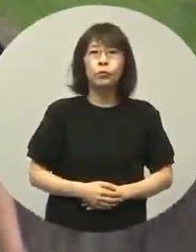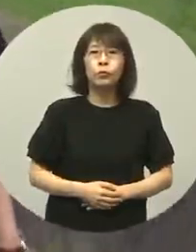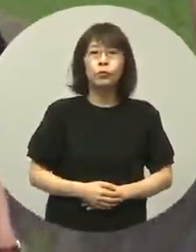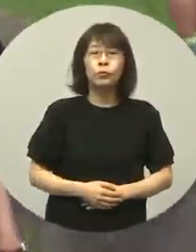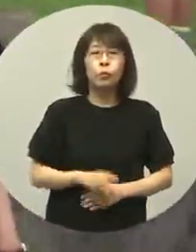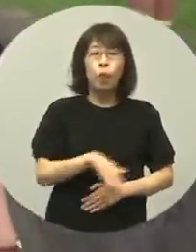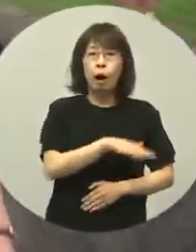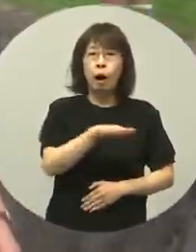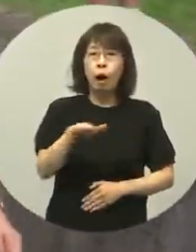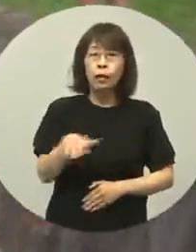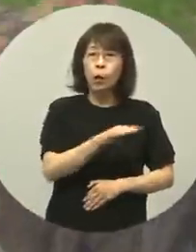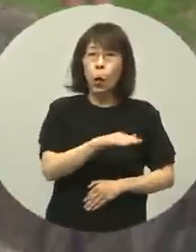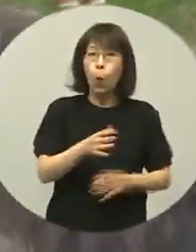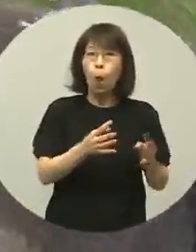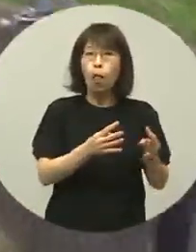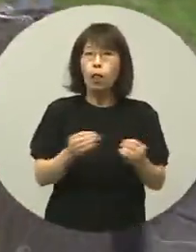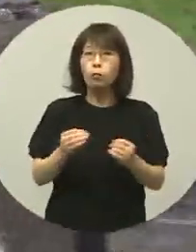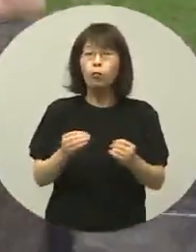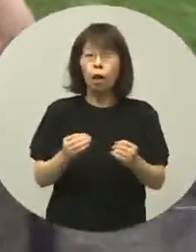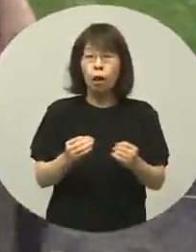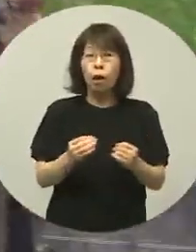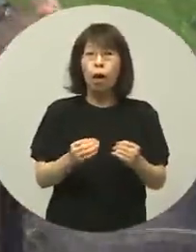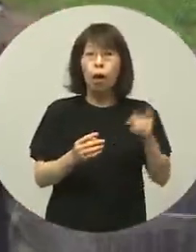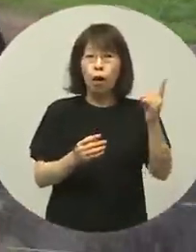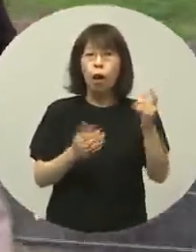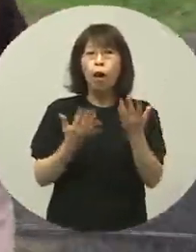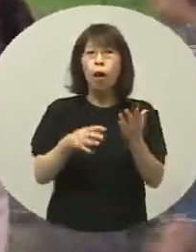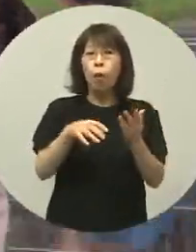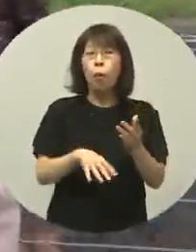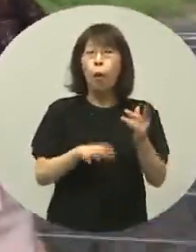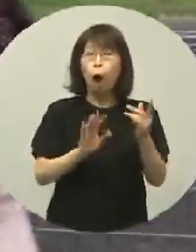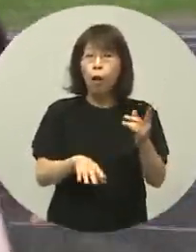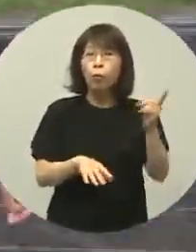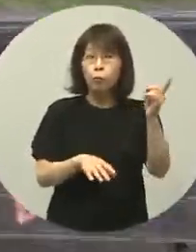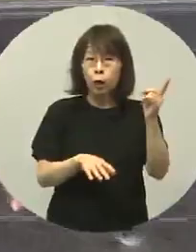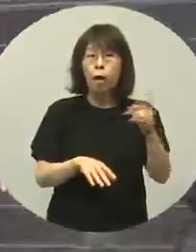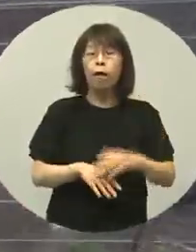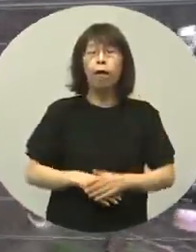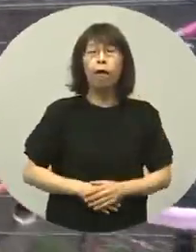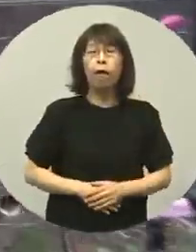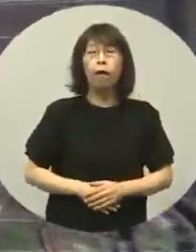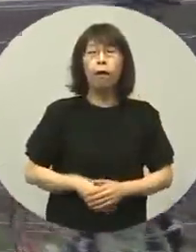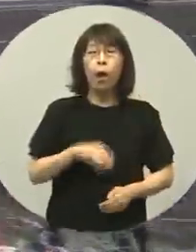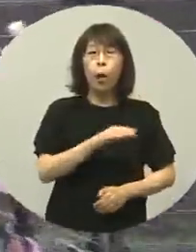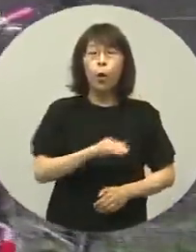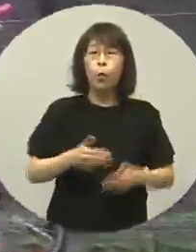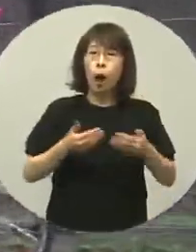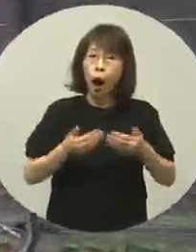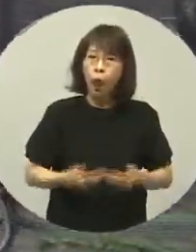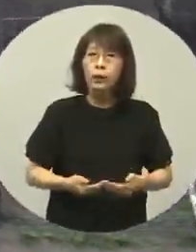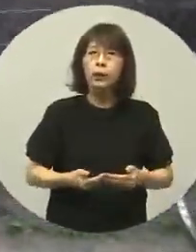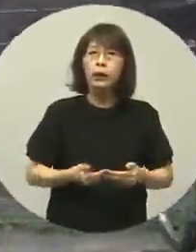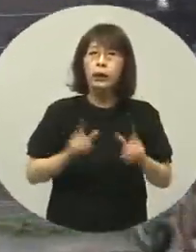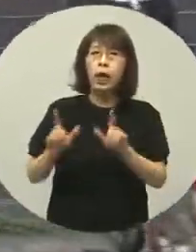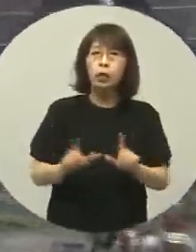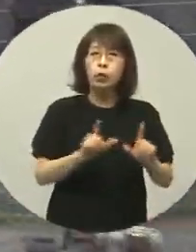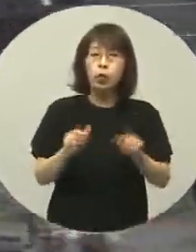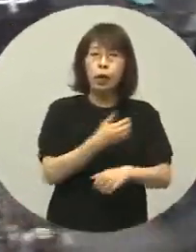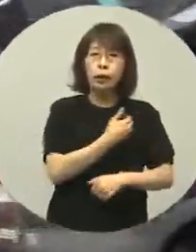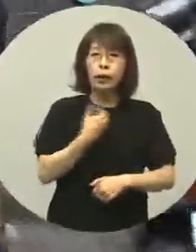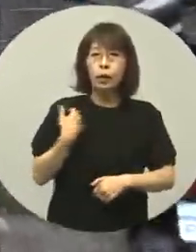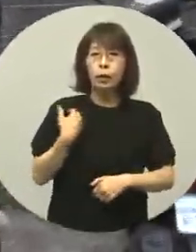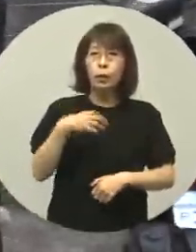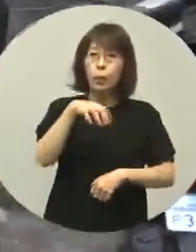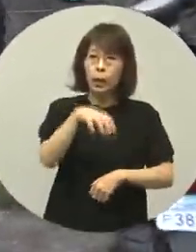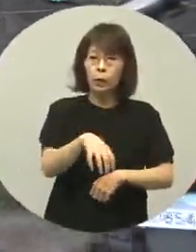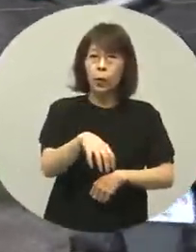うんうん、結構周り子どもたちね、ここ学校もありますし、そうですね、結構いらっしゃいますね。 子どもの安心して過ごせる、うん、居